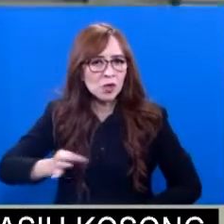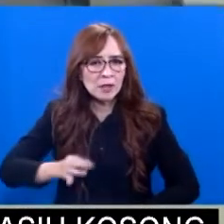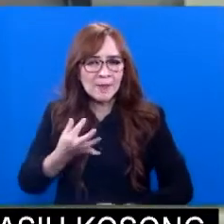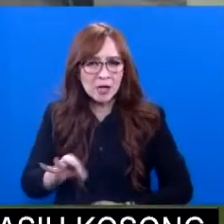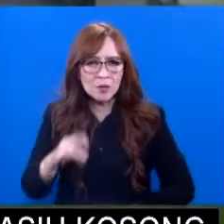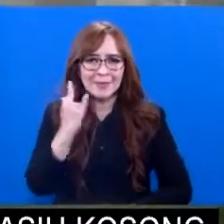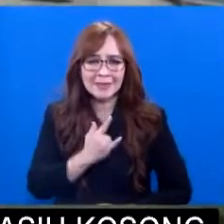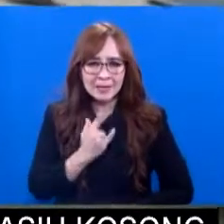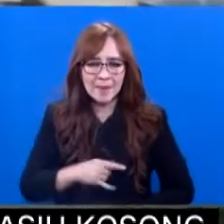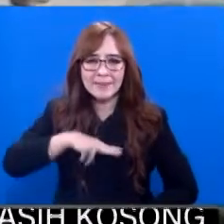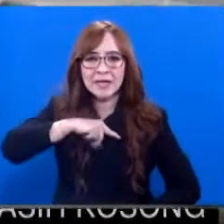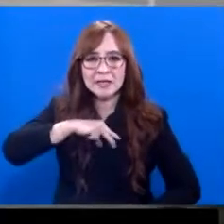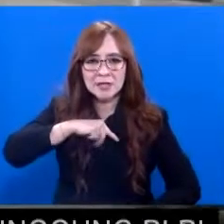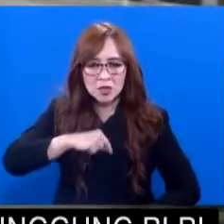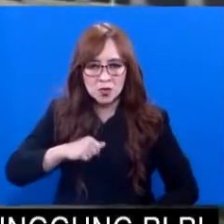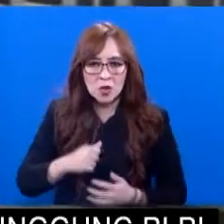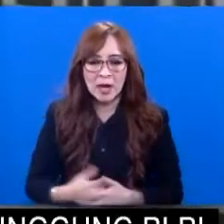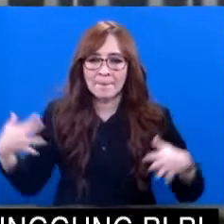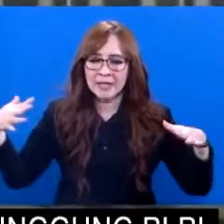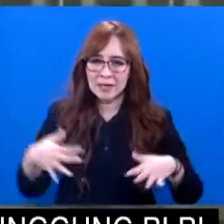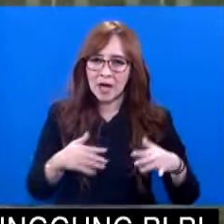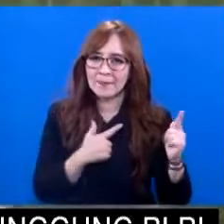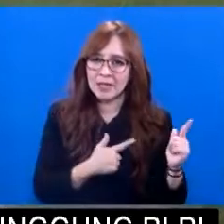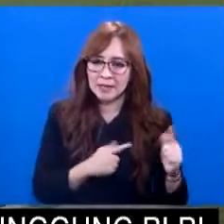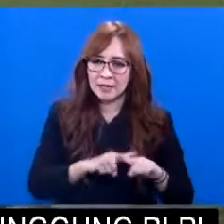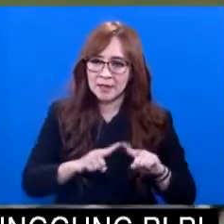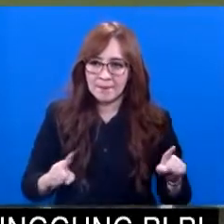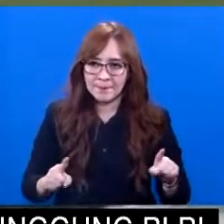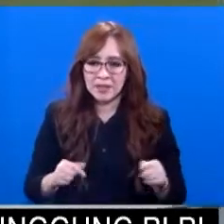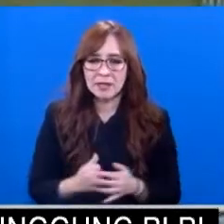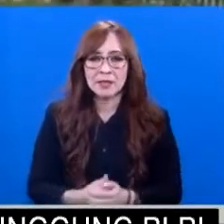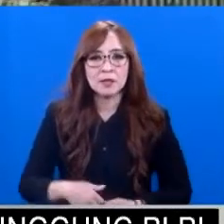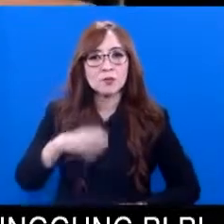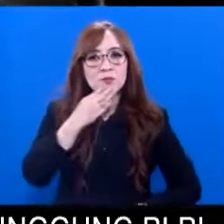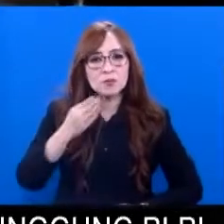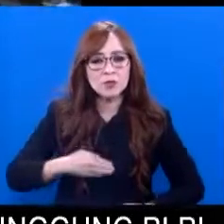Meski demikian, ibu kota sebagai simbol negara tetap memiliki nilai strategis tinggi.